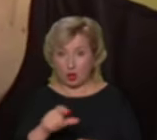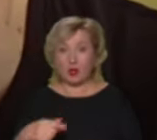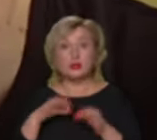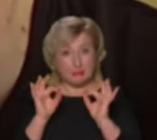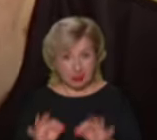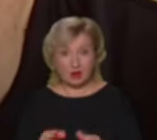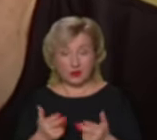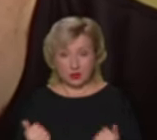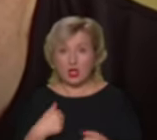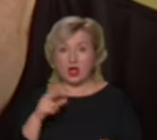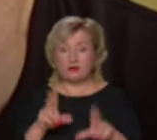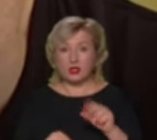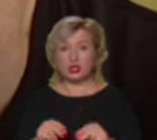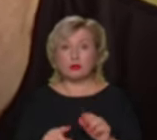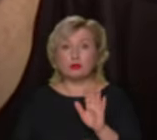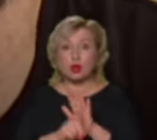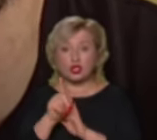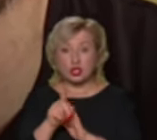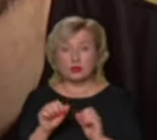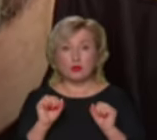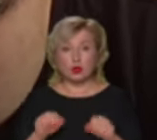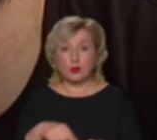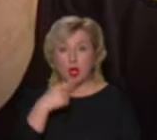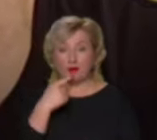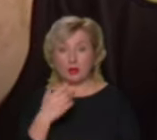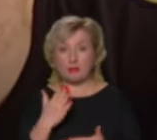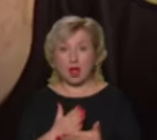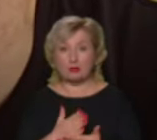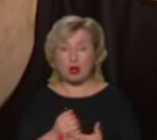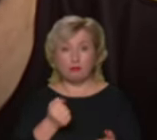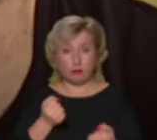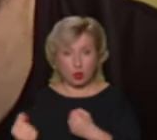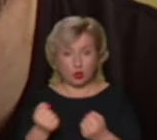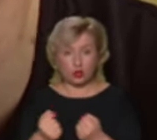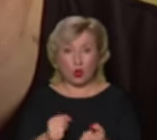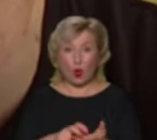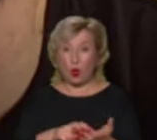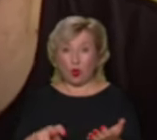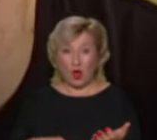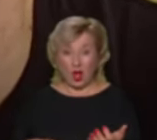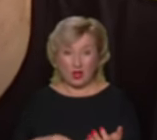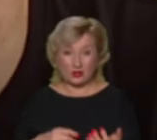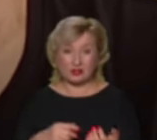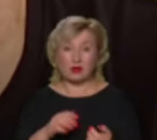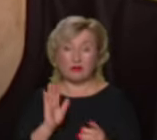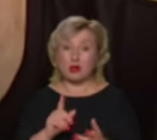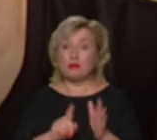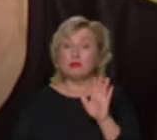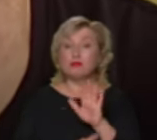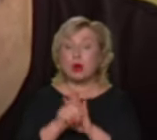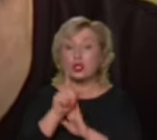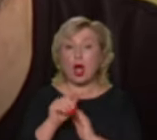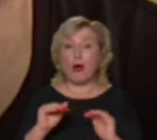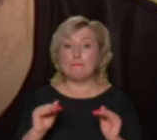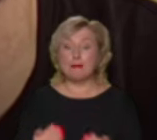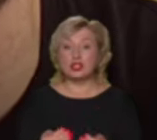що почати можна, наприклад, якщо ми говоримо, що маємо поборотися з ухилянством, ну, як мінімум, маємо почати з обмеження